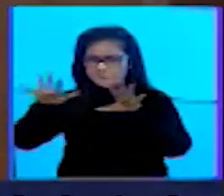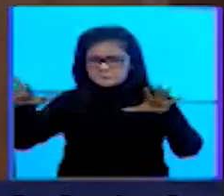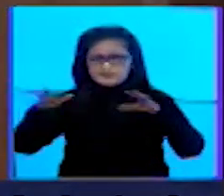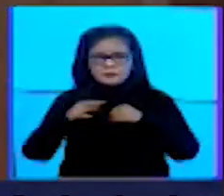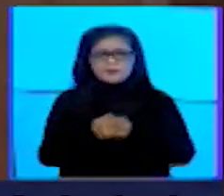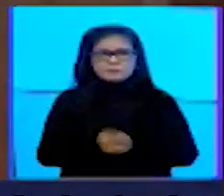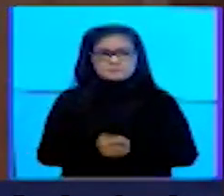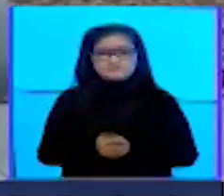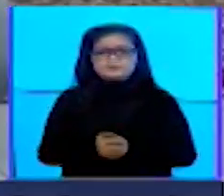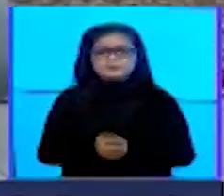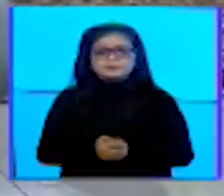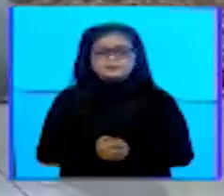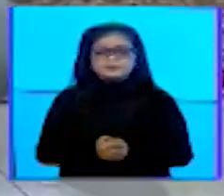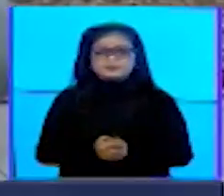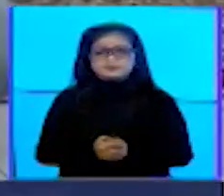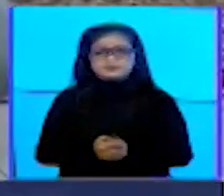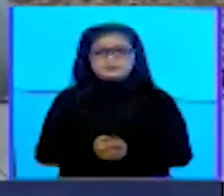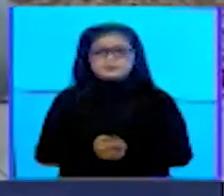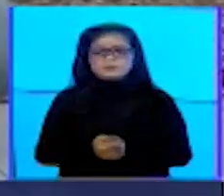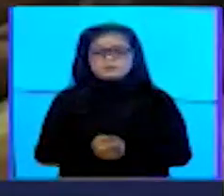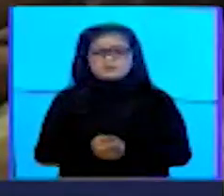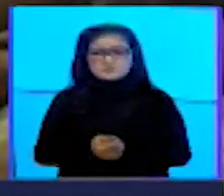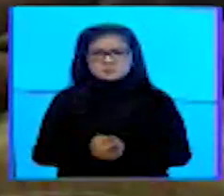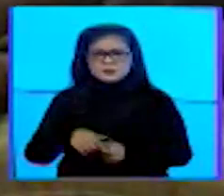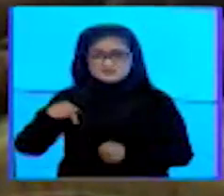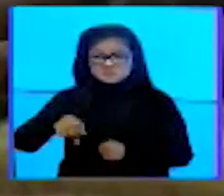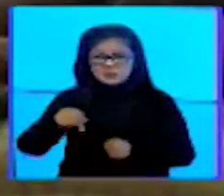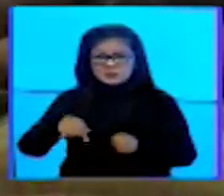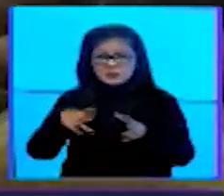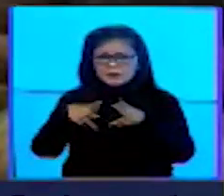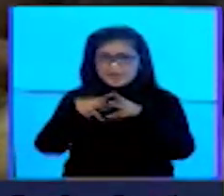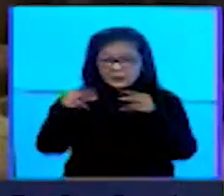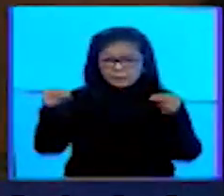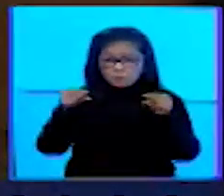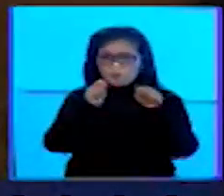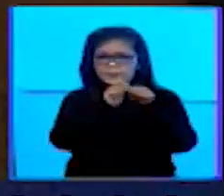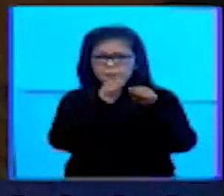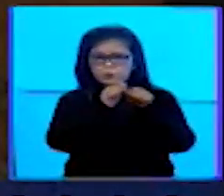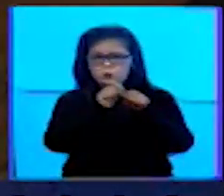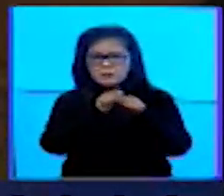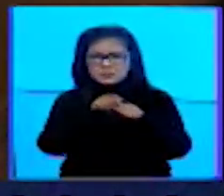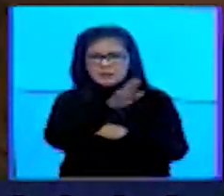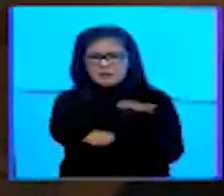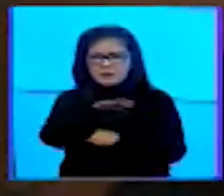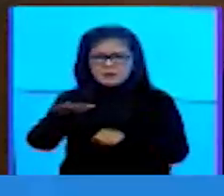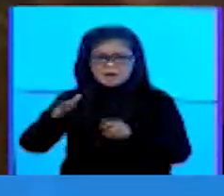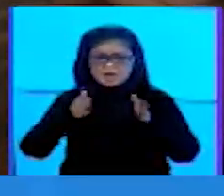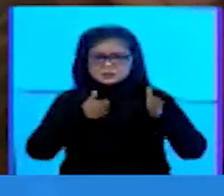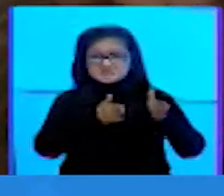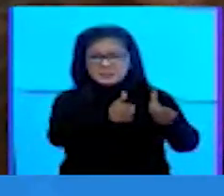Dan mereka sekarang ini, di Depok ini, saya ingin menciptakan bahwa anak jalan itu adalah anak-anak penghafal surat